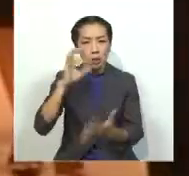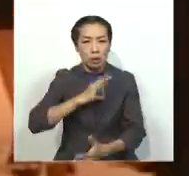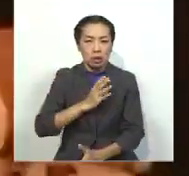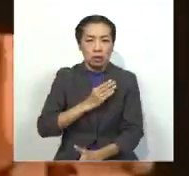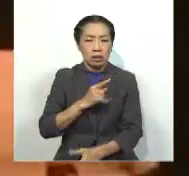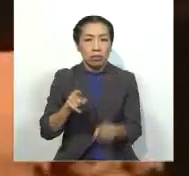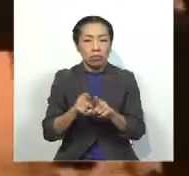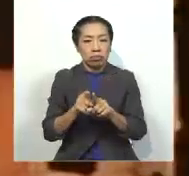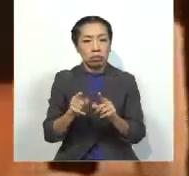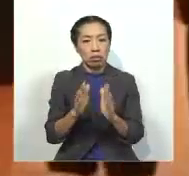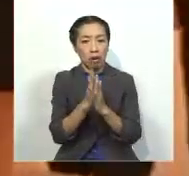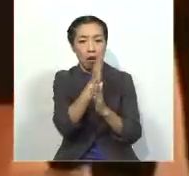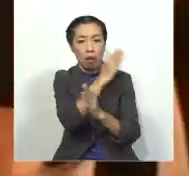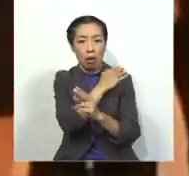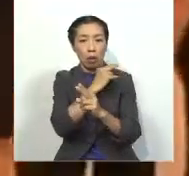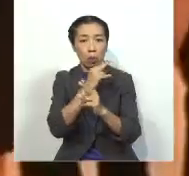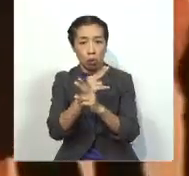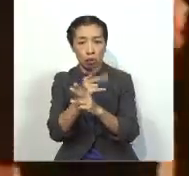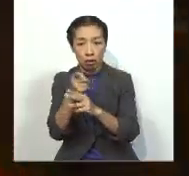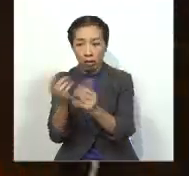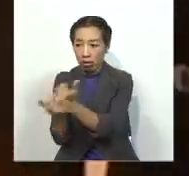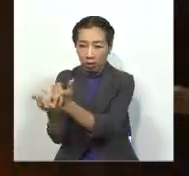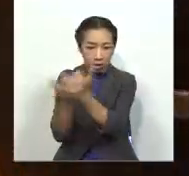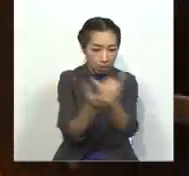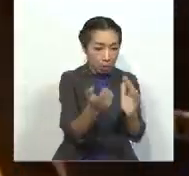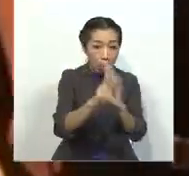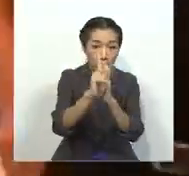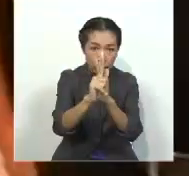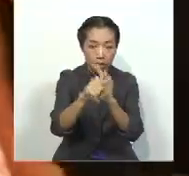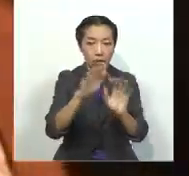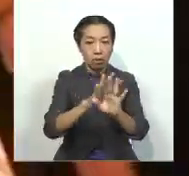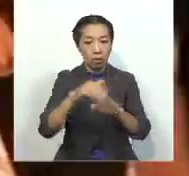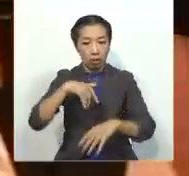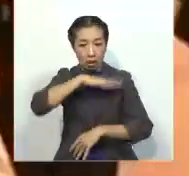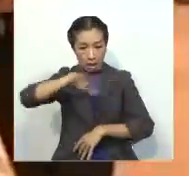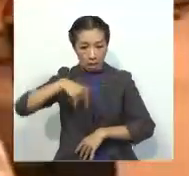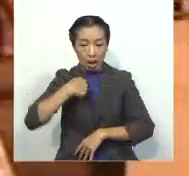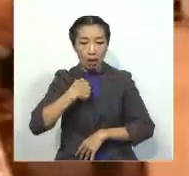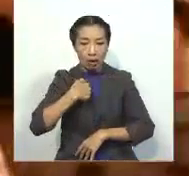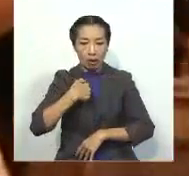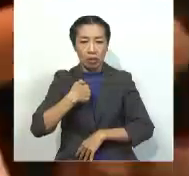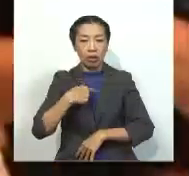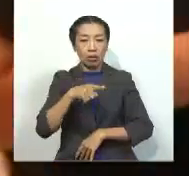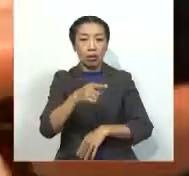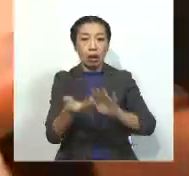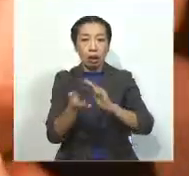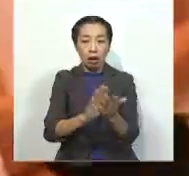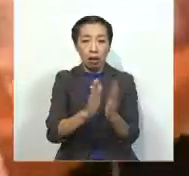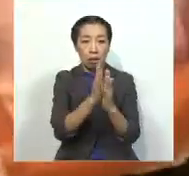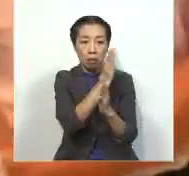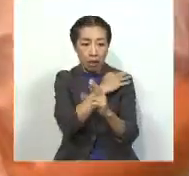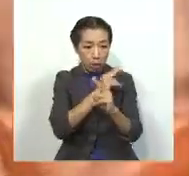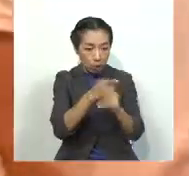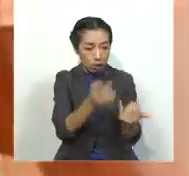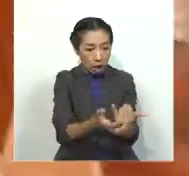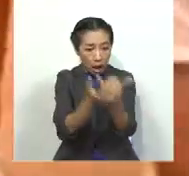ที่ว่าท่านในจังหวัดขอนแก่นเราแล้วมาถวายร่างของท่านสังขารของท่านให้แบบเป็น